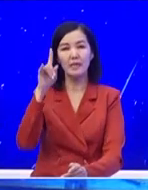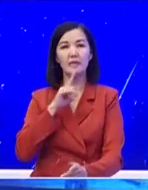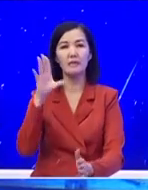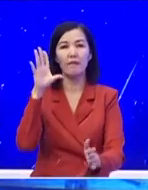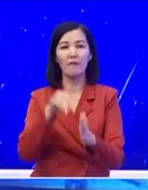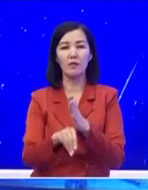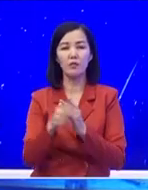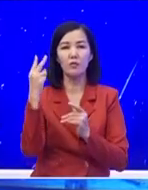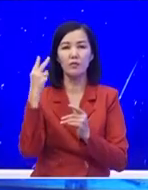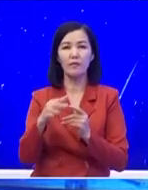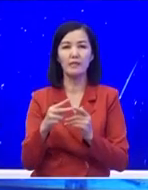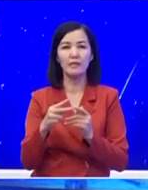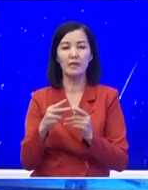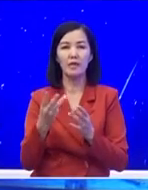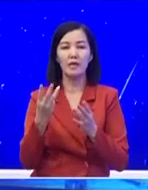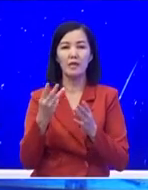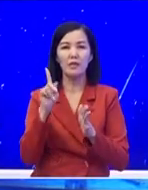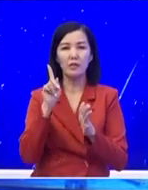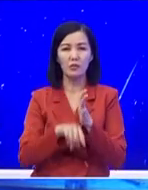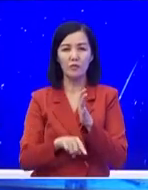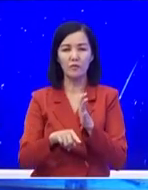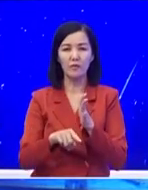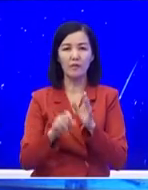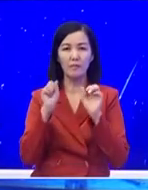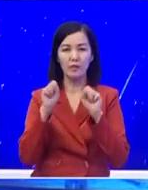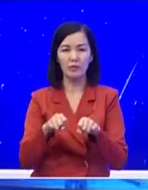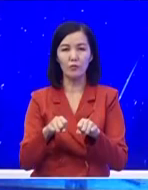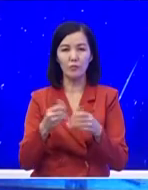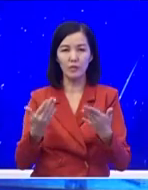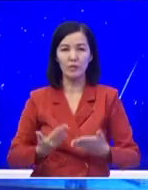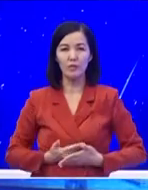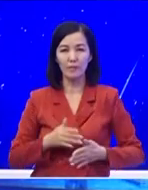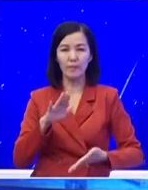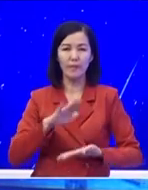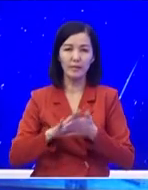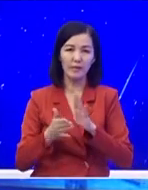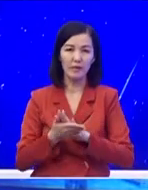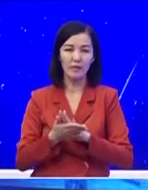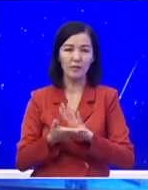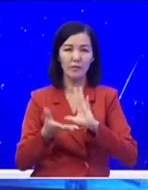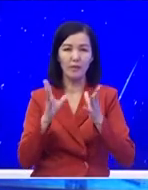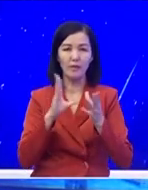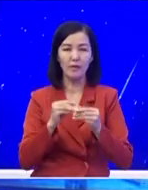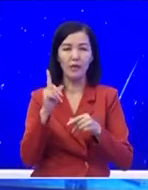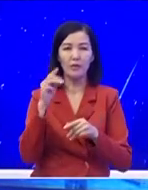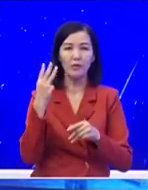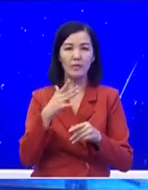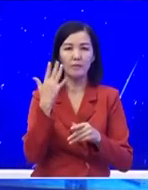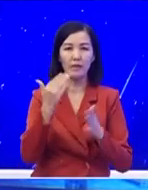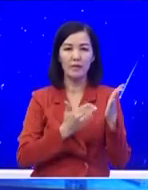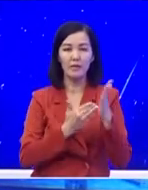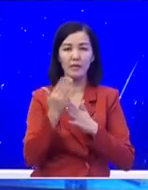Казахстан вошел в топ-20 самых дешевых стран по доступности жизни, согласно рейтингу ресурса Намбео. Из 135 стран мира